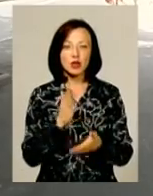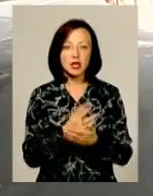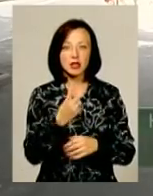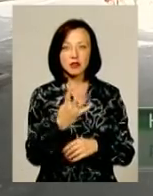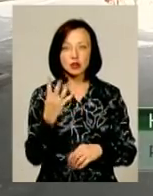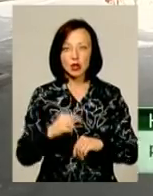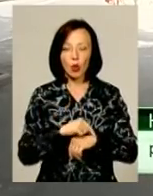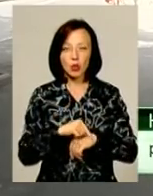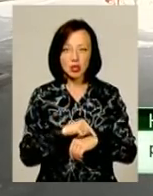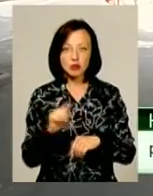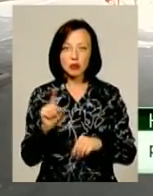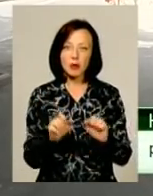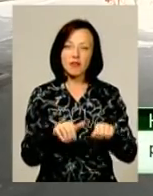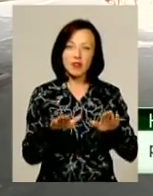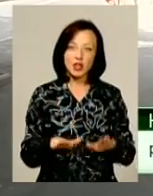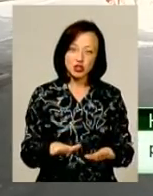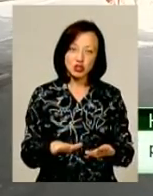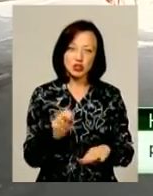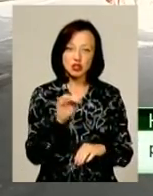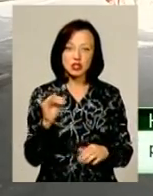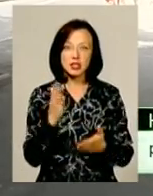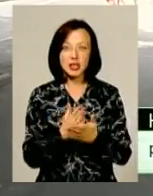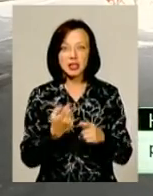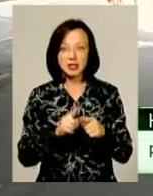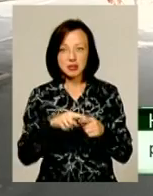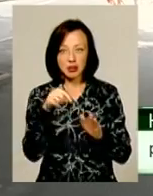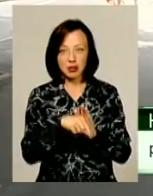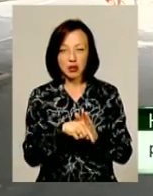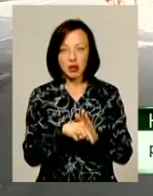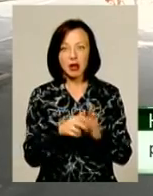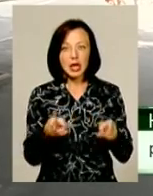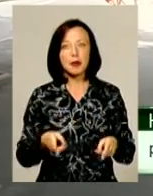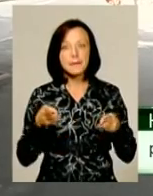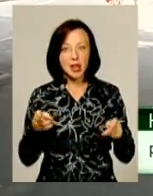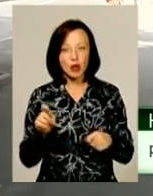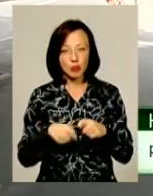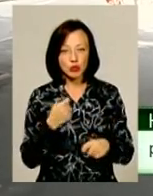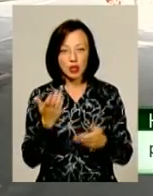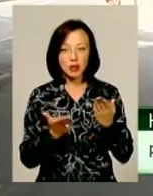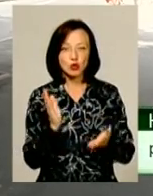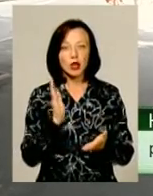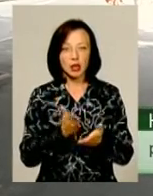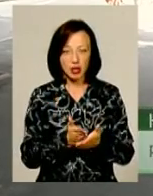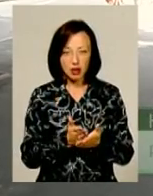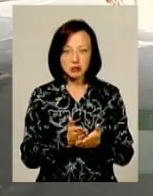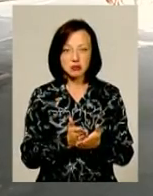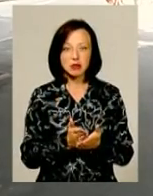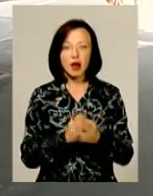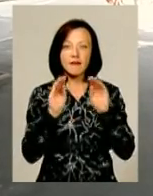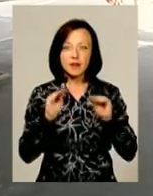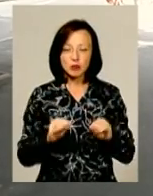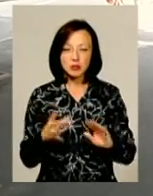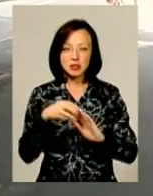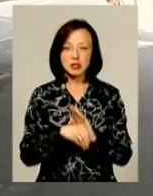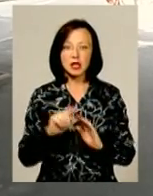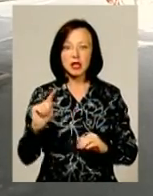24 години для того, щоб вирішити, чи є в цих матеріалах ознаки кримінального правопорушення. Якщо вони є, то відомості будуть занесені